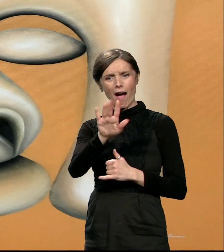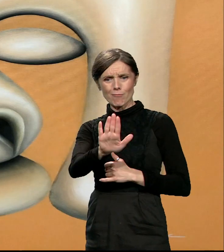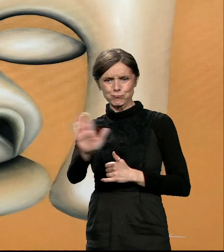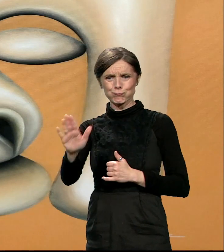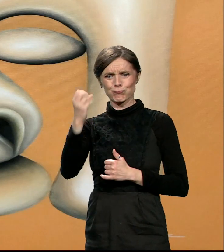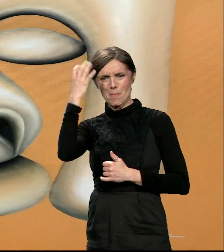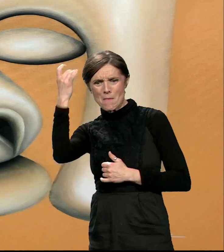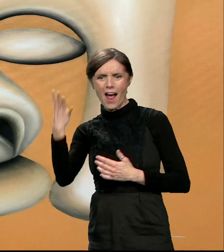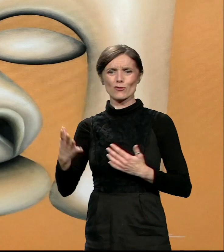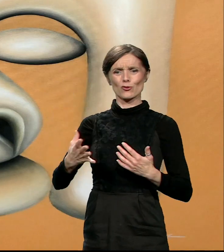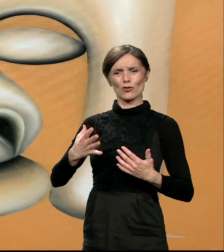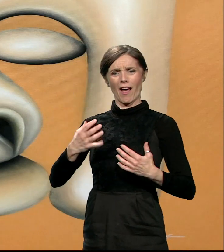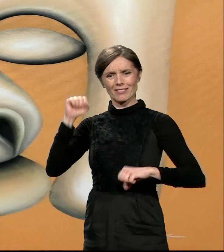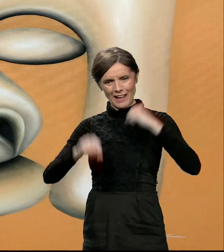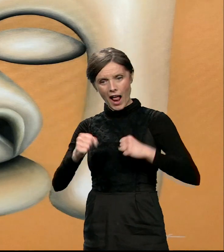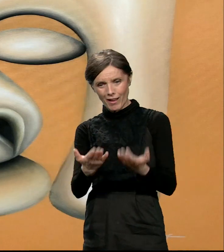izražaja.